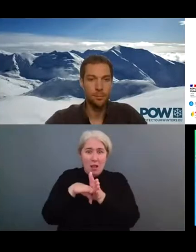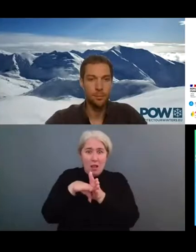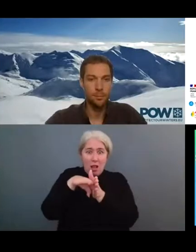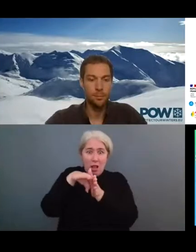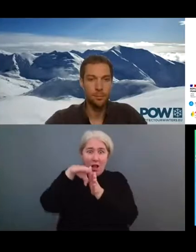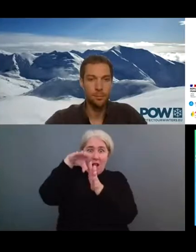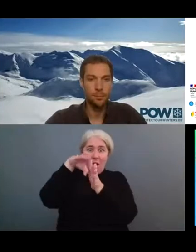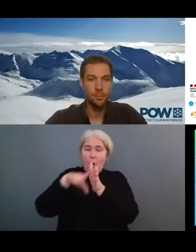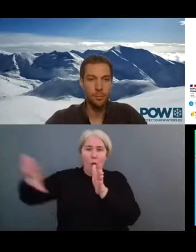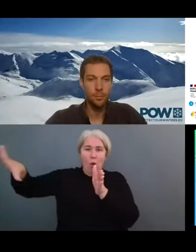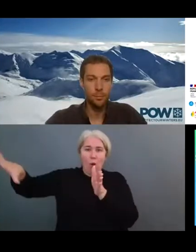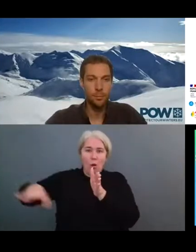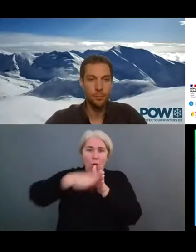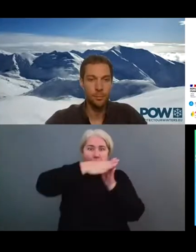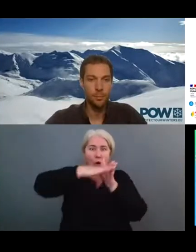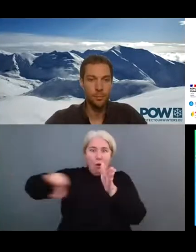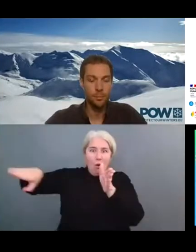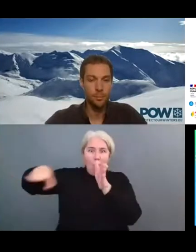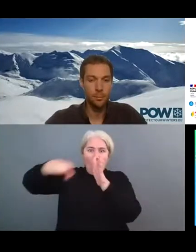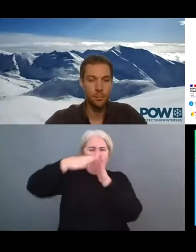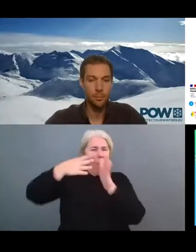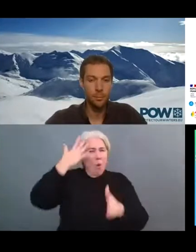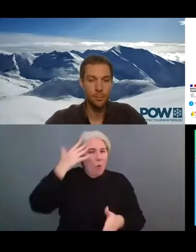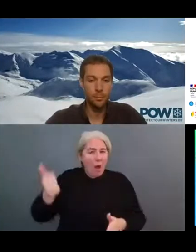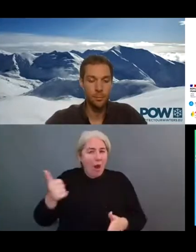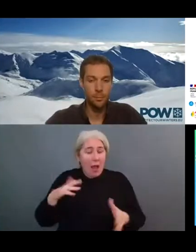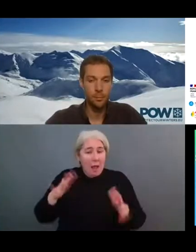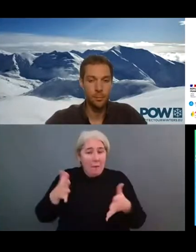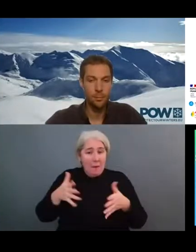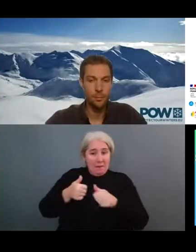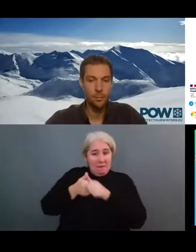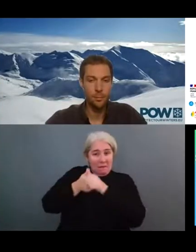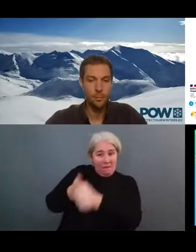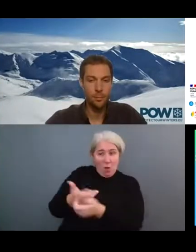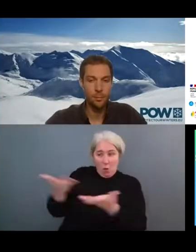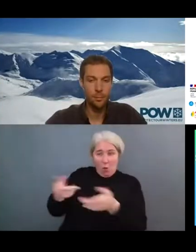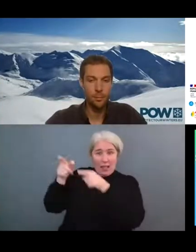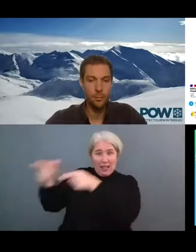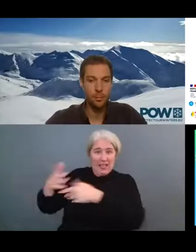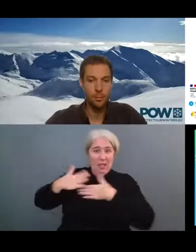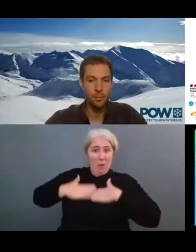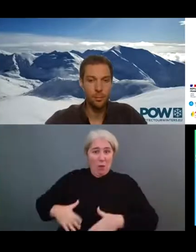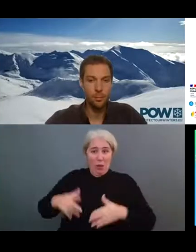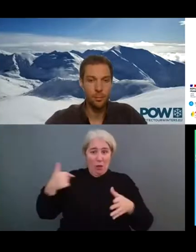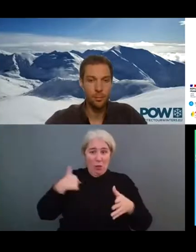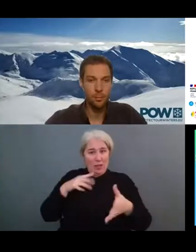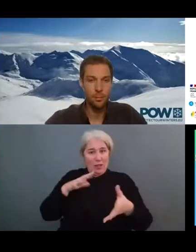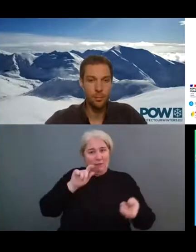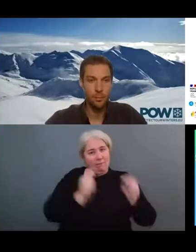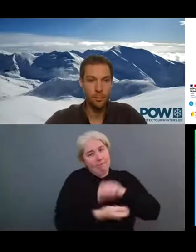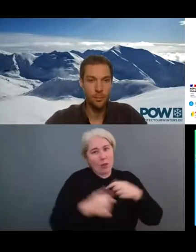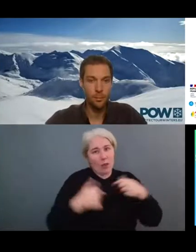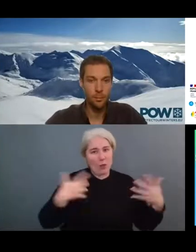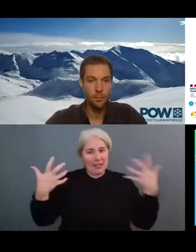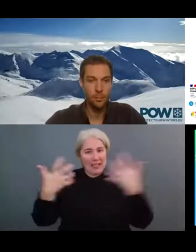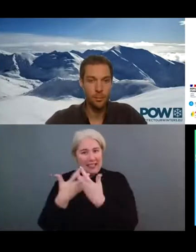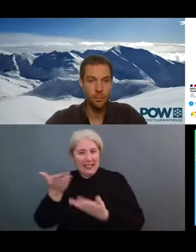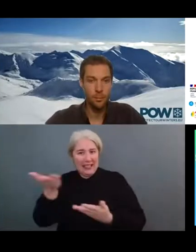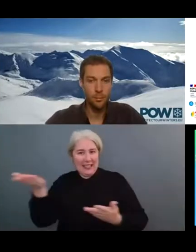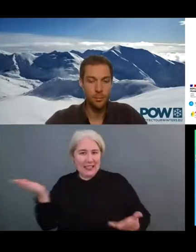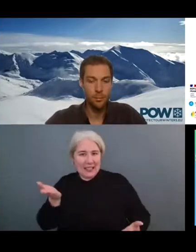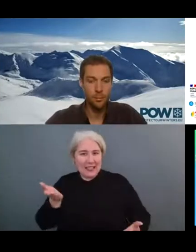Et puis aussi, il cette question du One Health, à la fois la santé environnementale, mais la santé